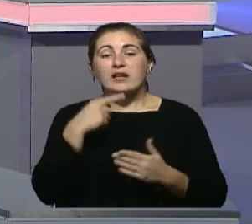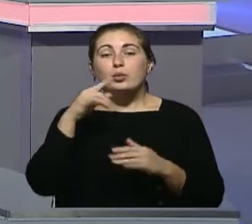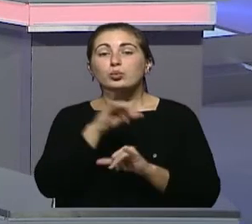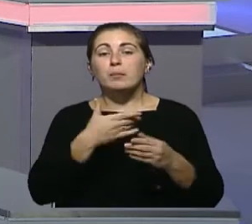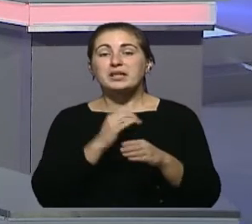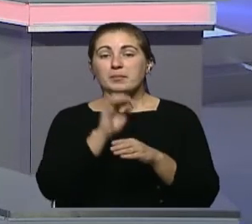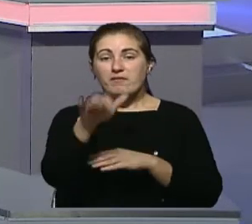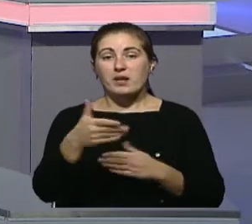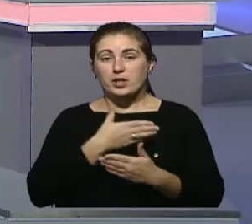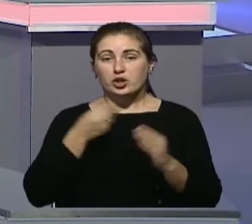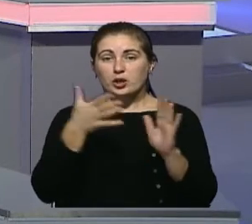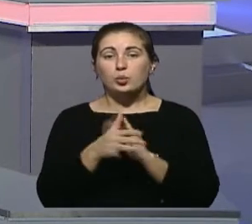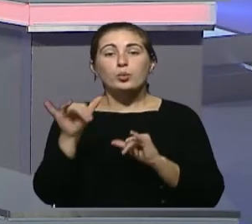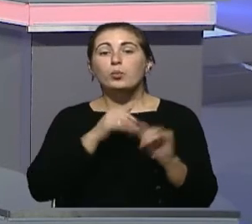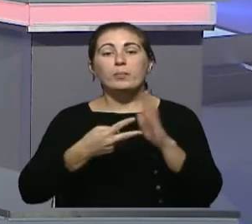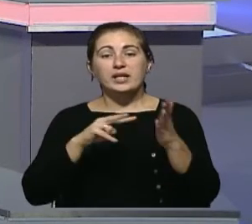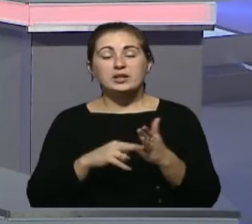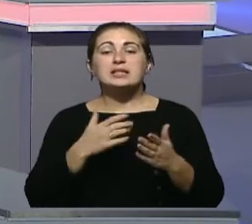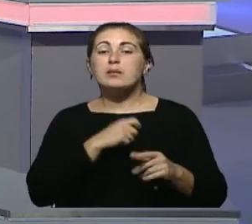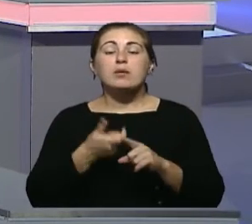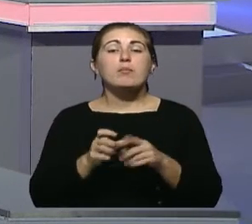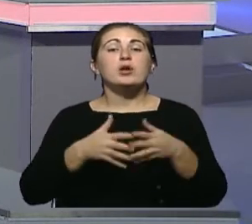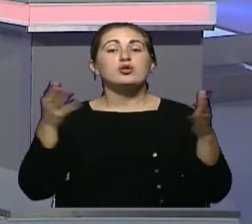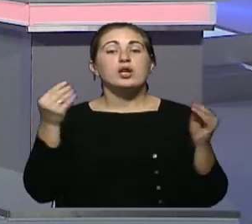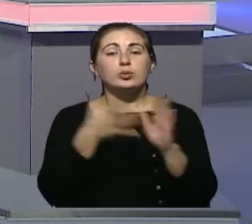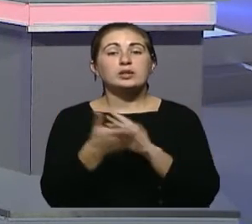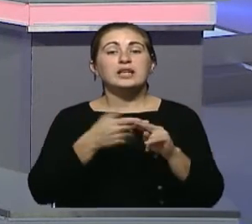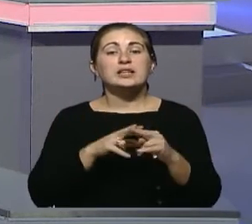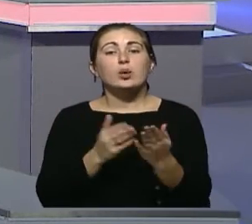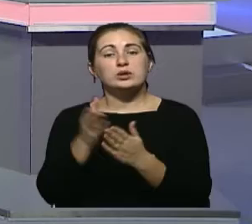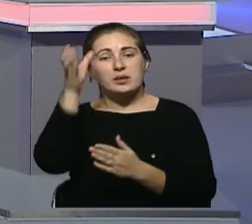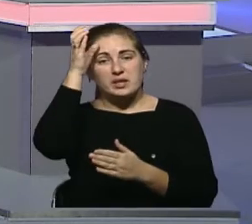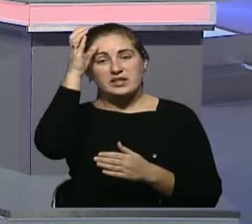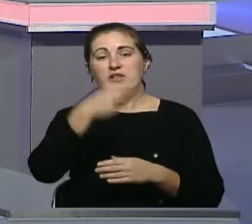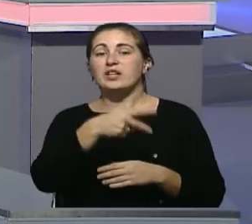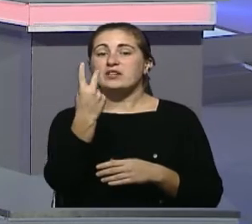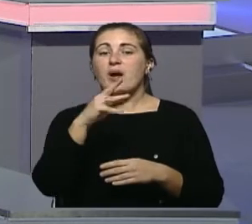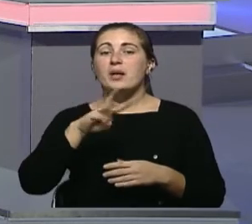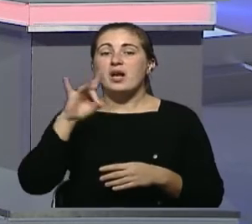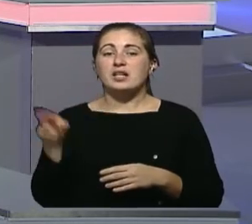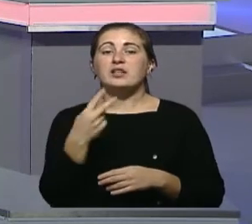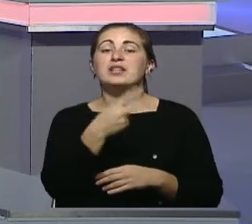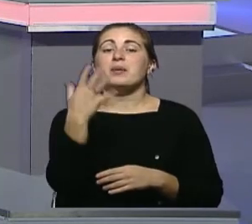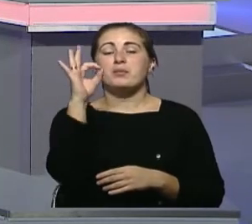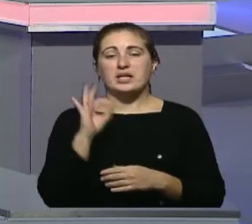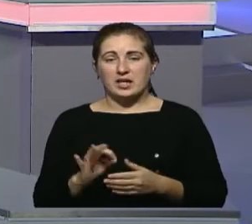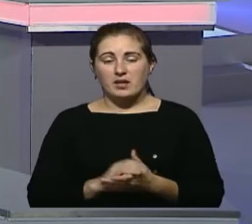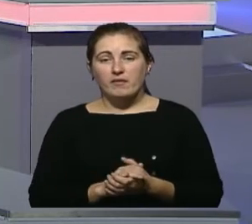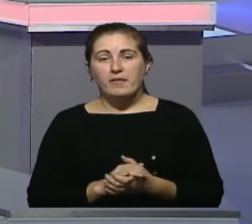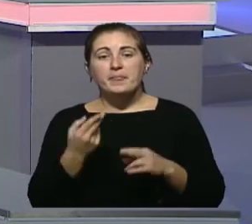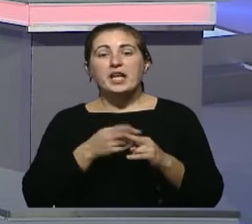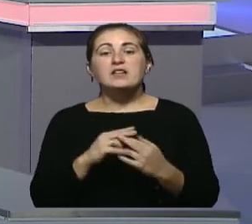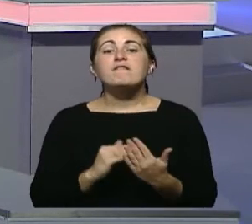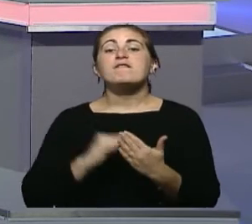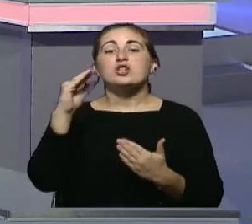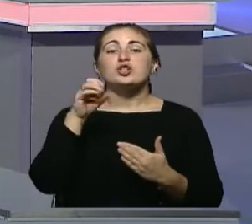расходы, планируем, да, самое большее наши расходы это на отрасль образования, 22 миллиарда, 25%. Это выше,